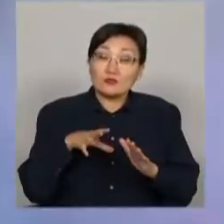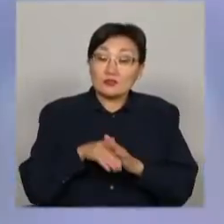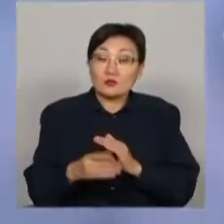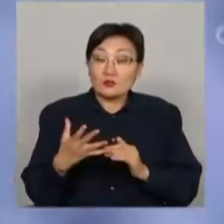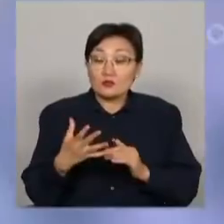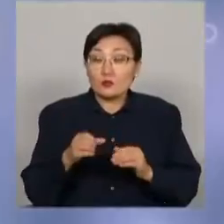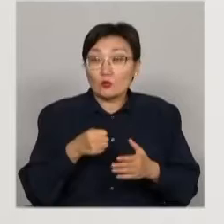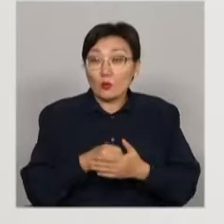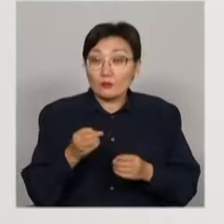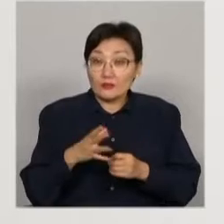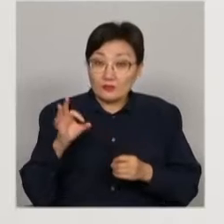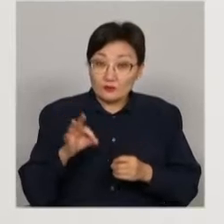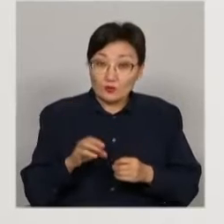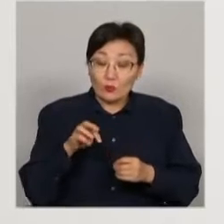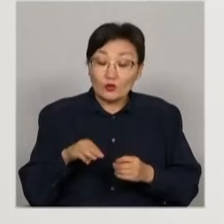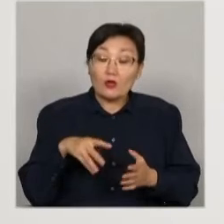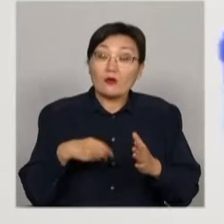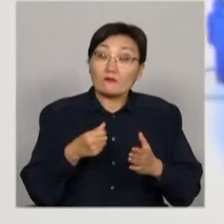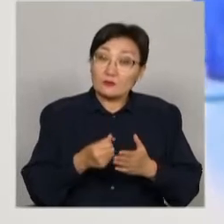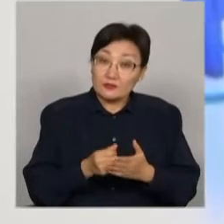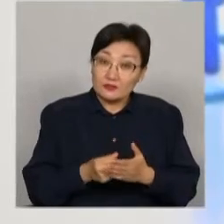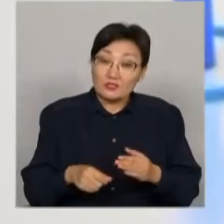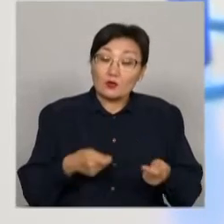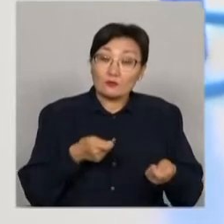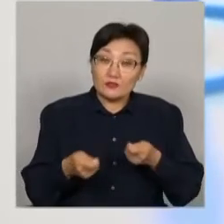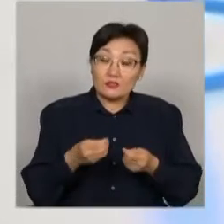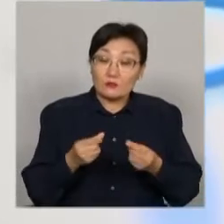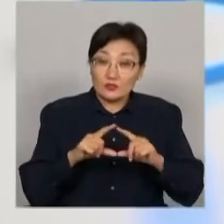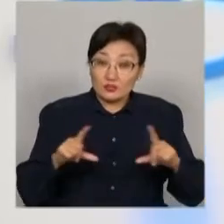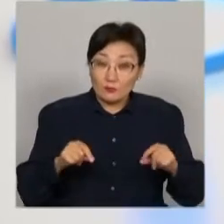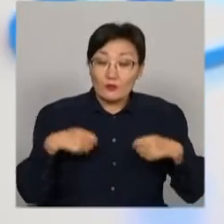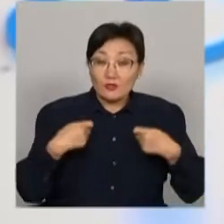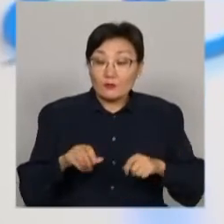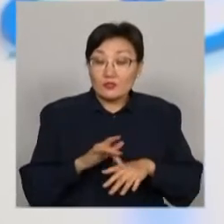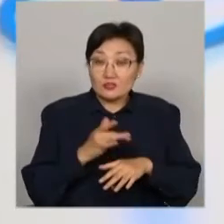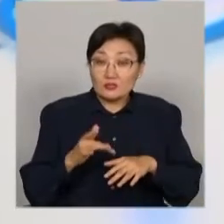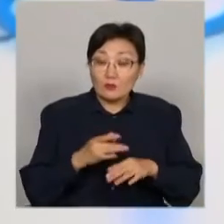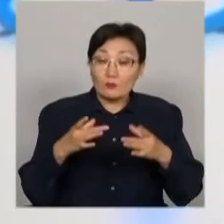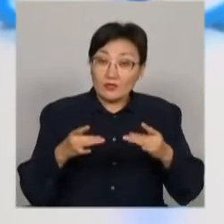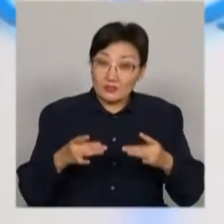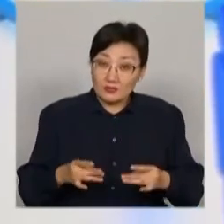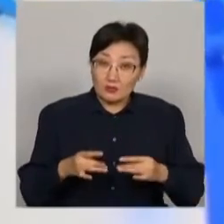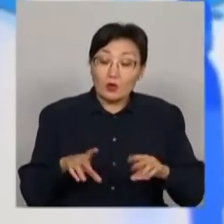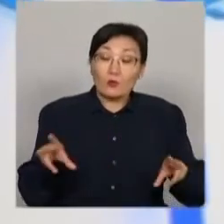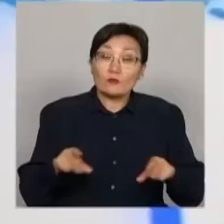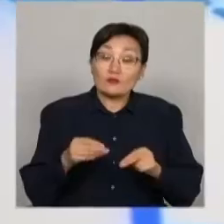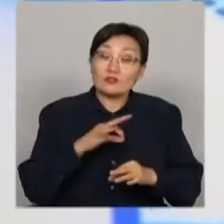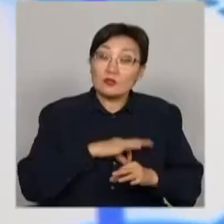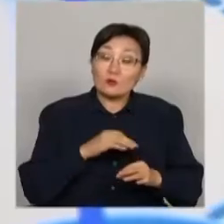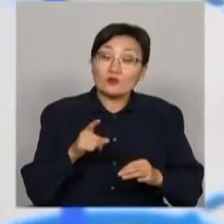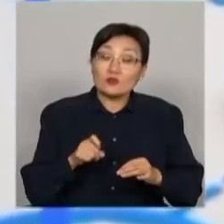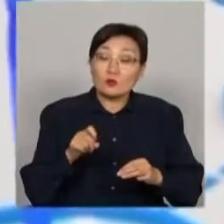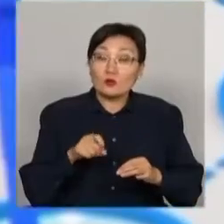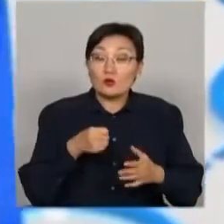5 до 15% от выплат. При этом организаторы финпирамиды продавали услуги пакетно. Им обещали доход от